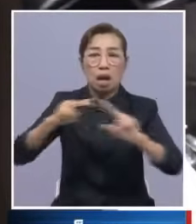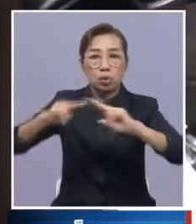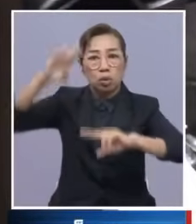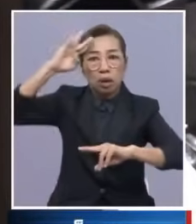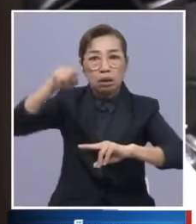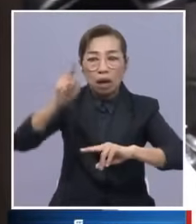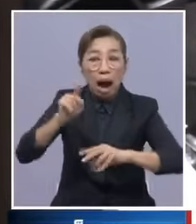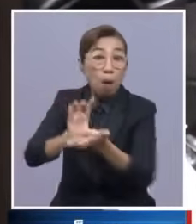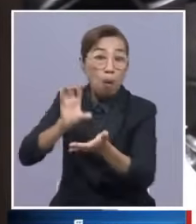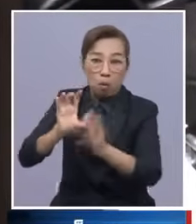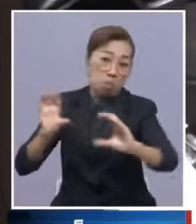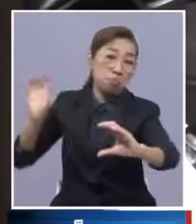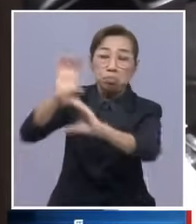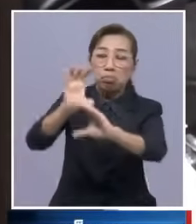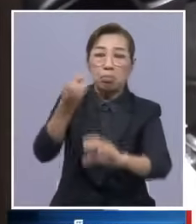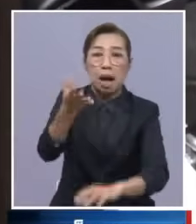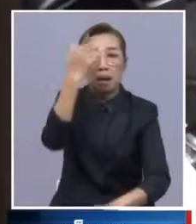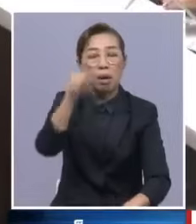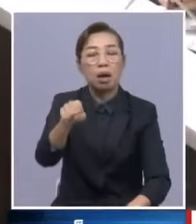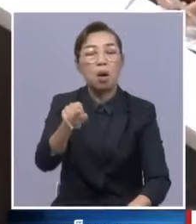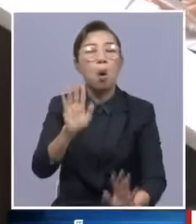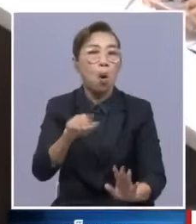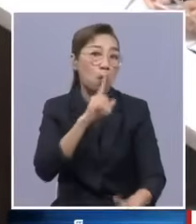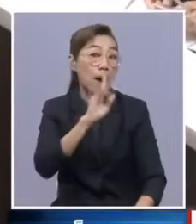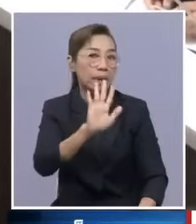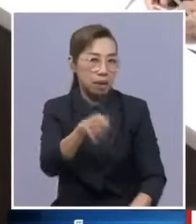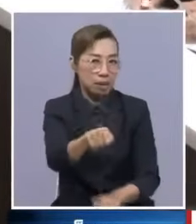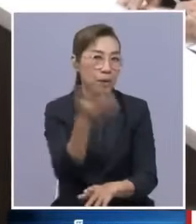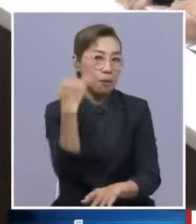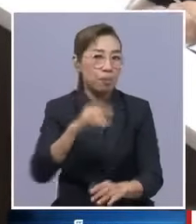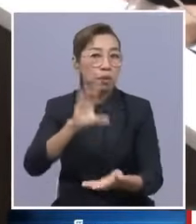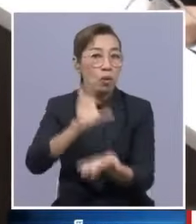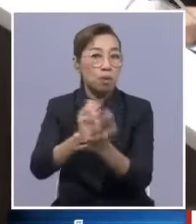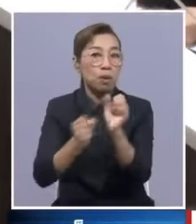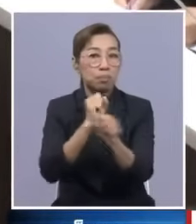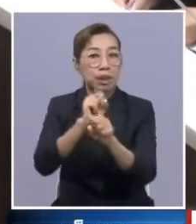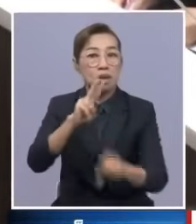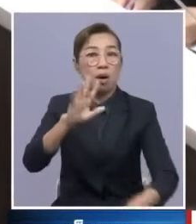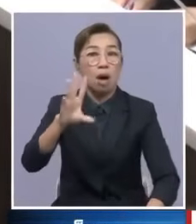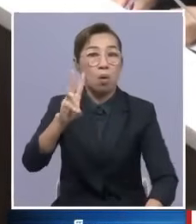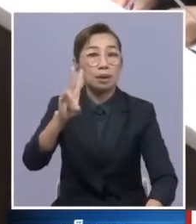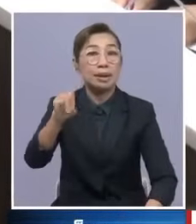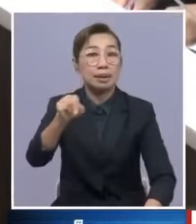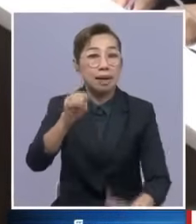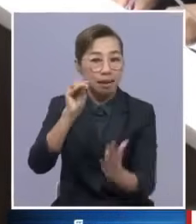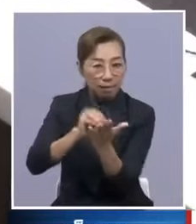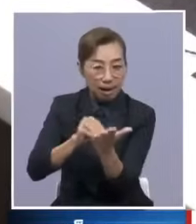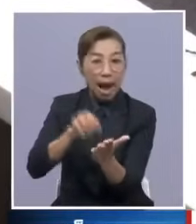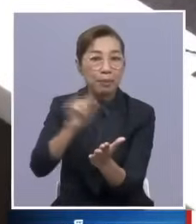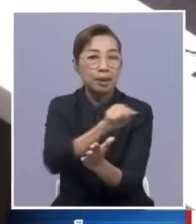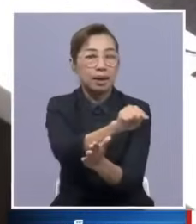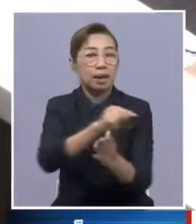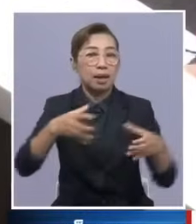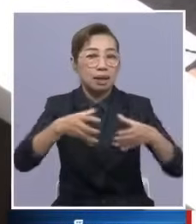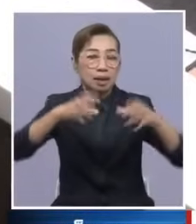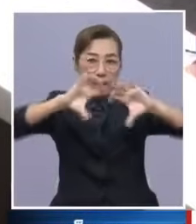67เนี่ยจริงๆมันถูกดำเนินการมาตั้งแต่สมัยรัฐบาลพลเอกประยุทธ์นั่นแหละ เนี่ยค่ะขณะเดียวกันเนี่ยนะคะพรบงบประมาณรายจ่าย